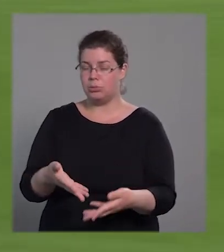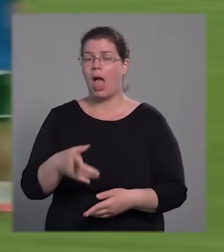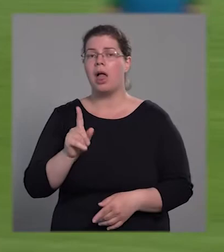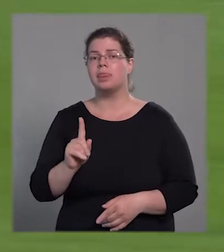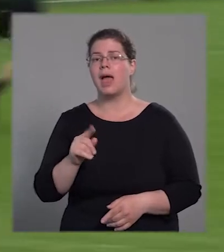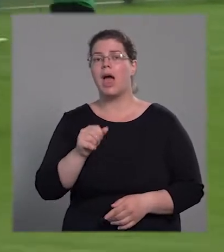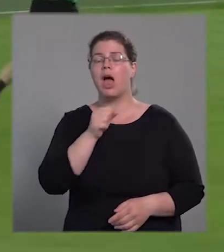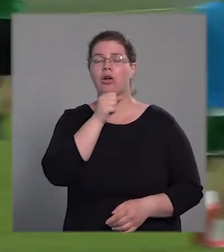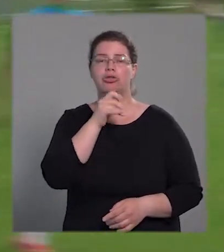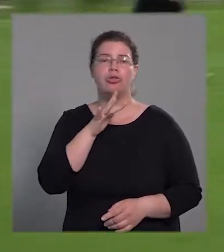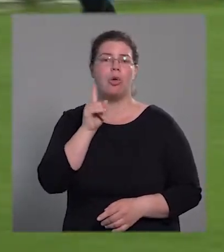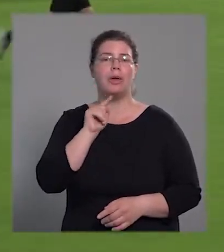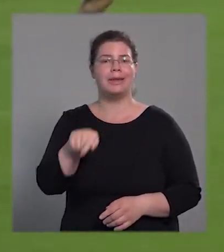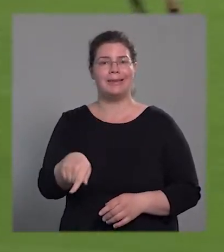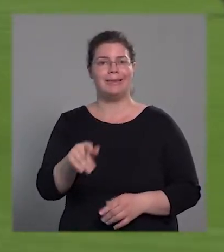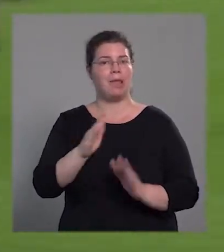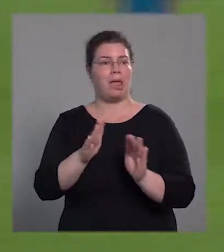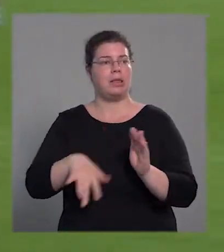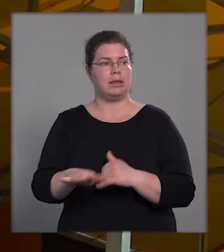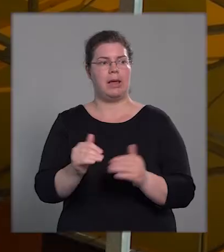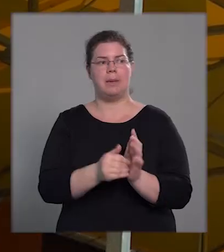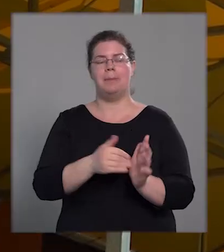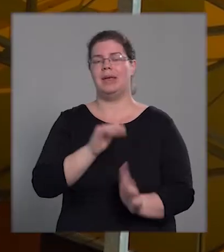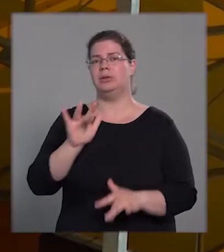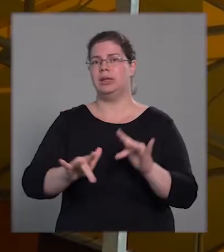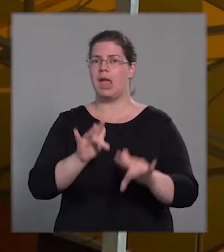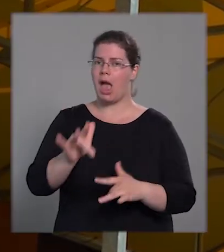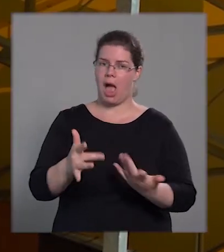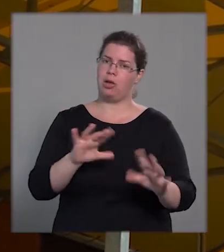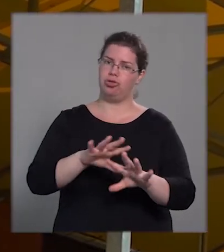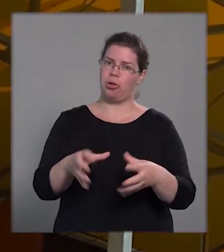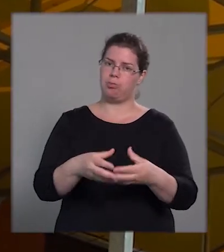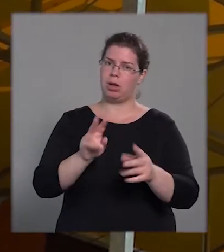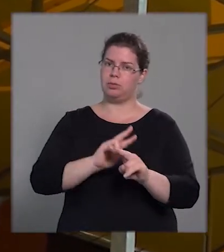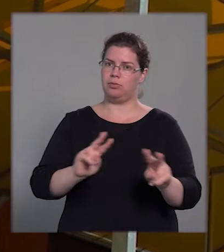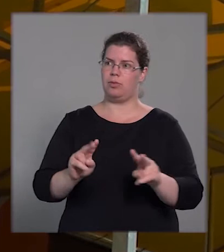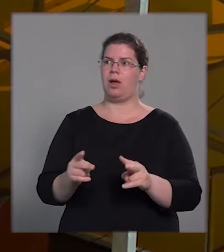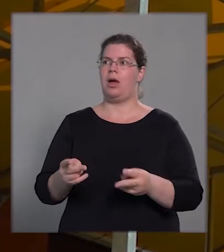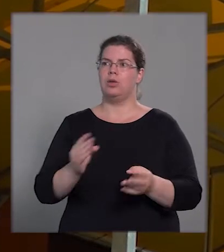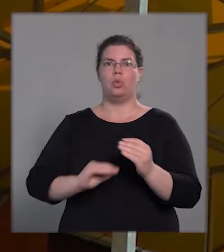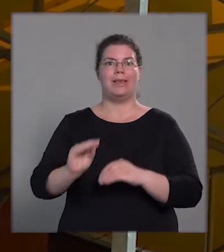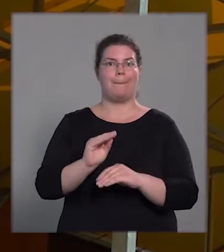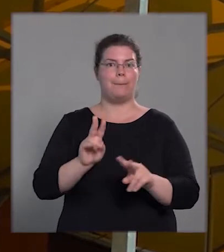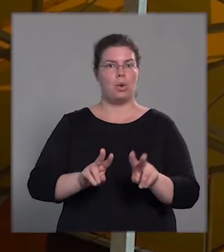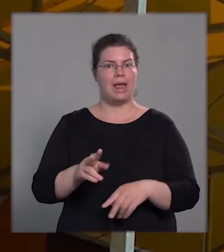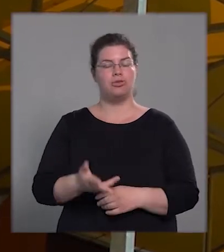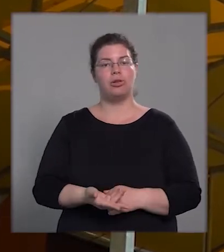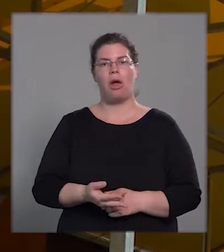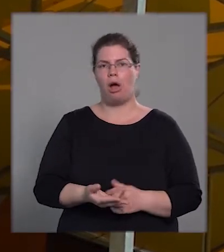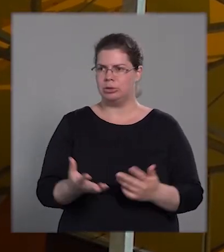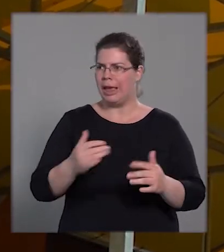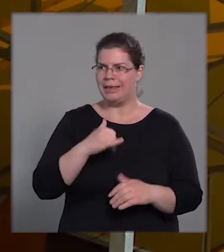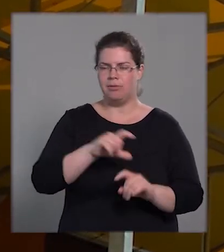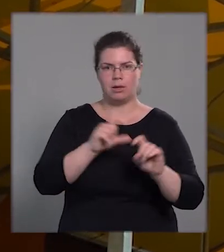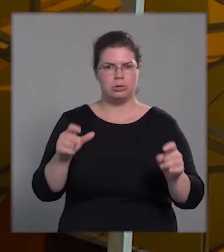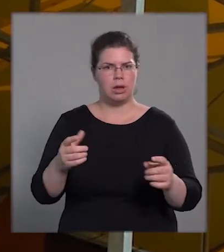Sori házatáján még jó néhány csapat van az utánpótlásra visszatekintve, és évek óta nagyon nagy figyelmet fordítotok